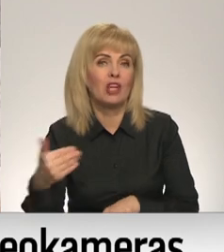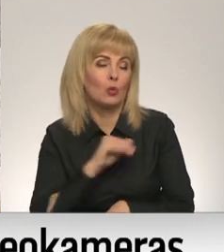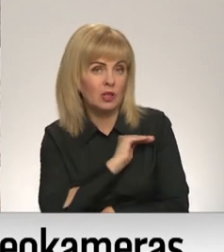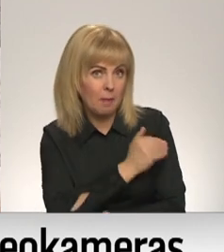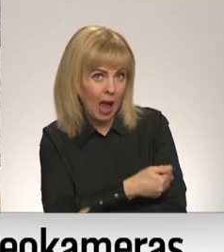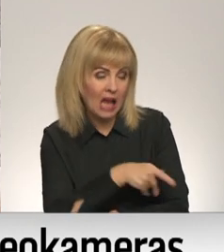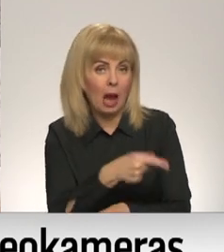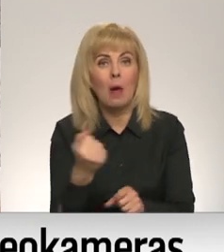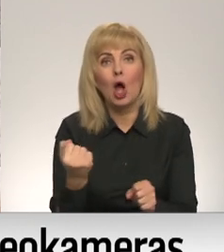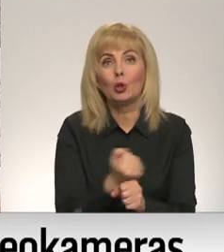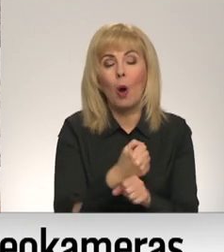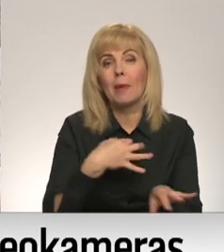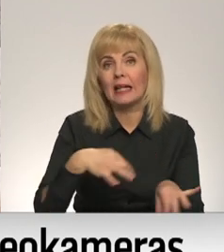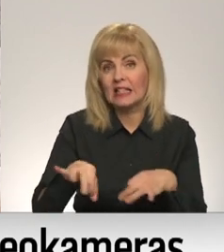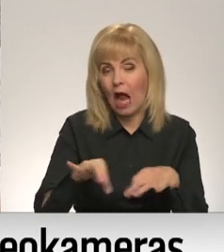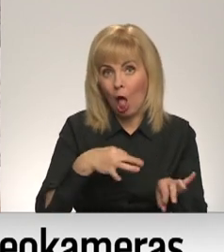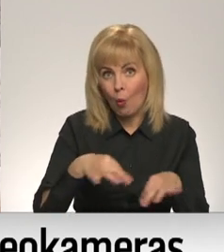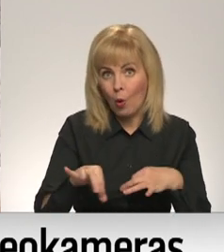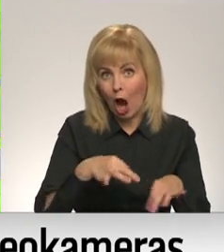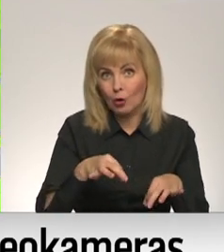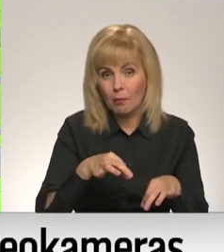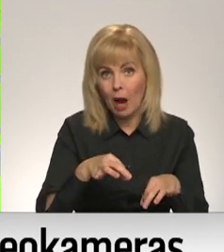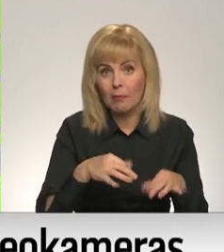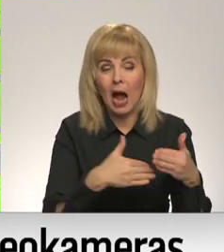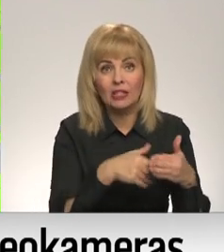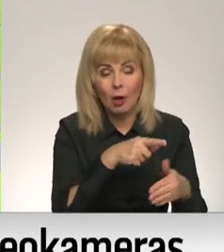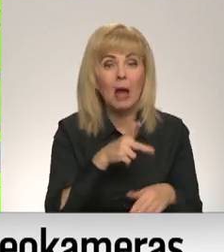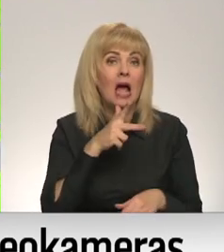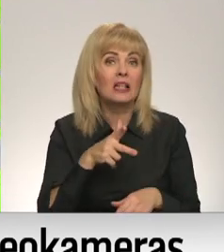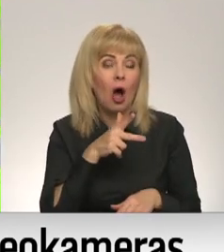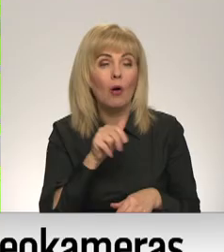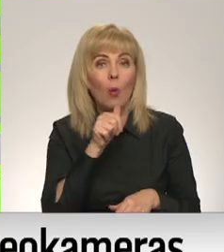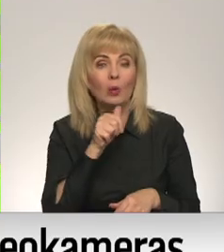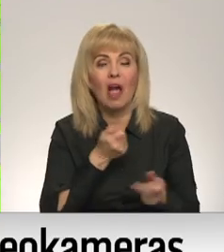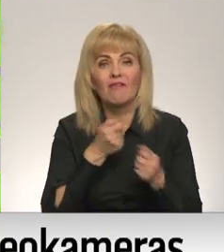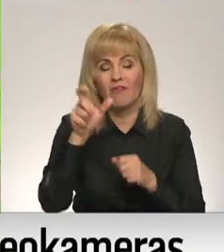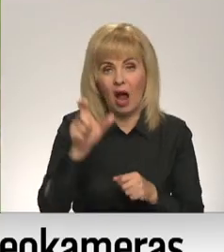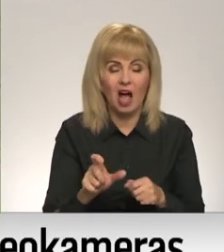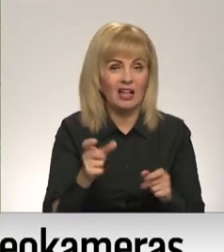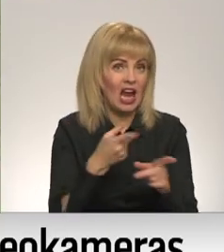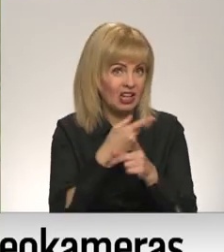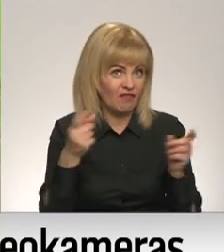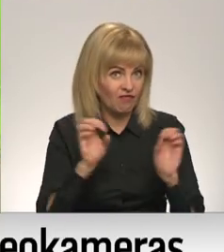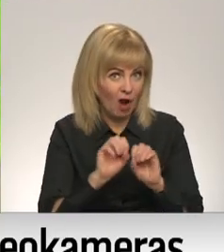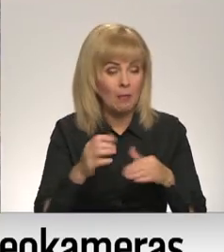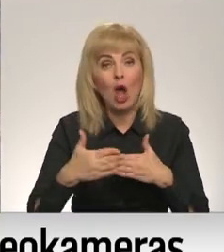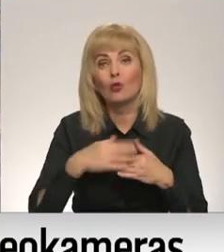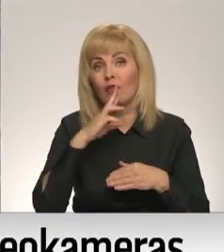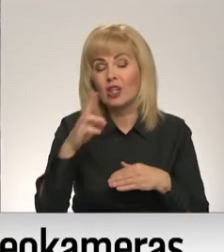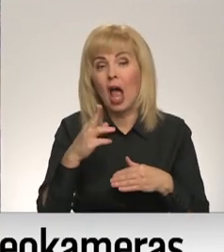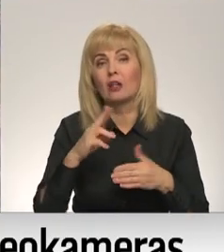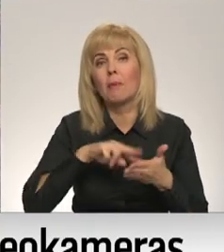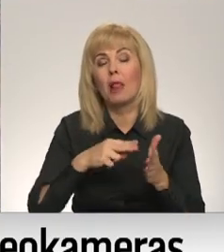tomēr to izskalojumu aizbara. Daugavpils ūdens vadītāja informē, ka tuvākās nedēļas laikā